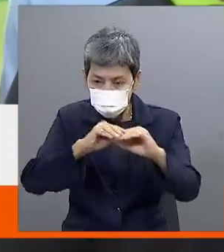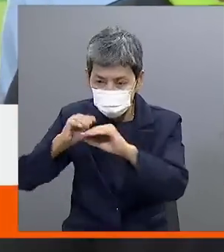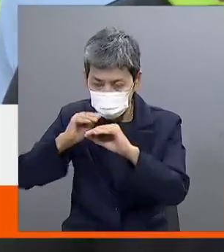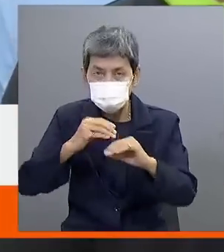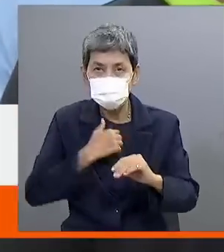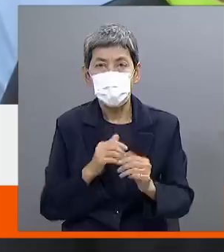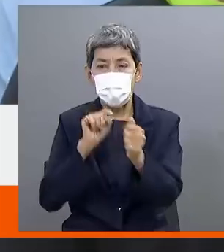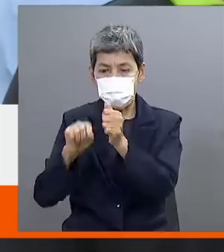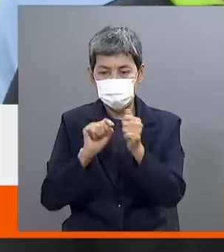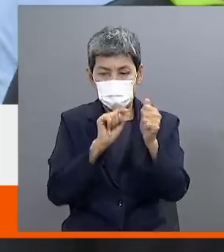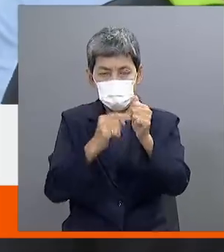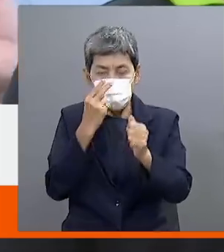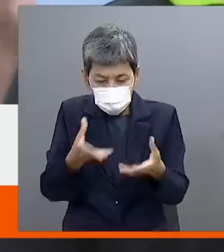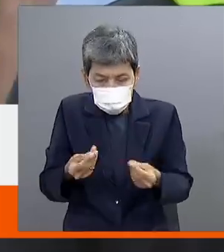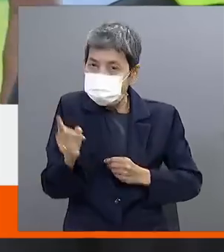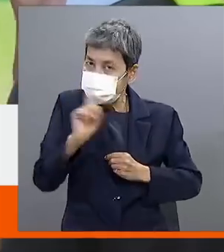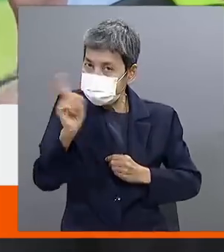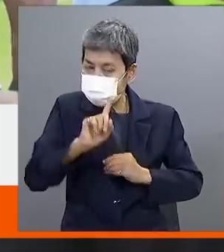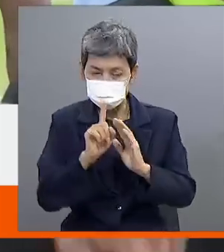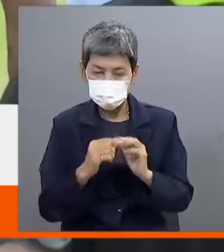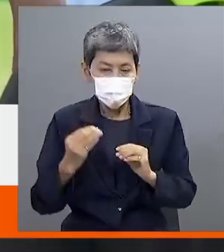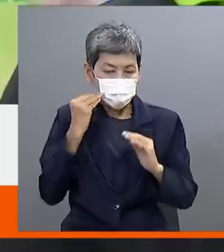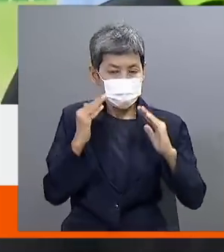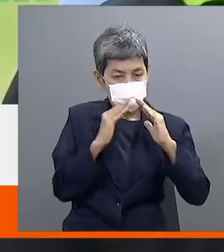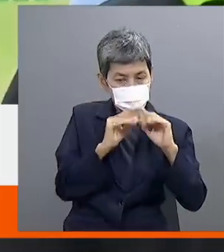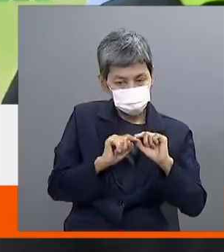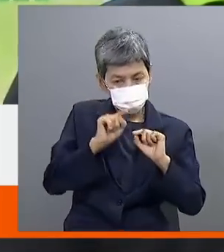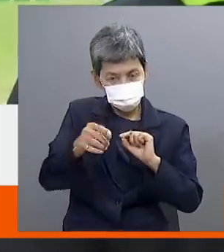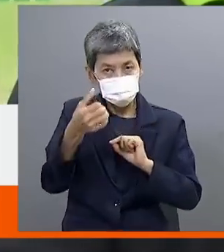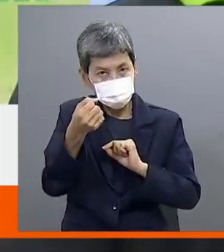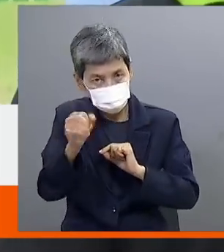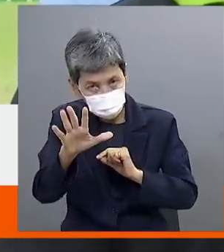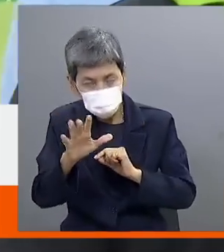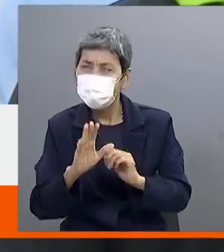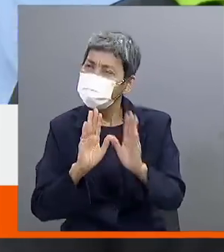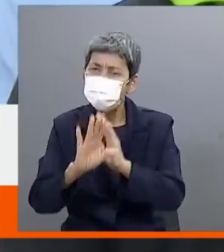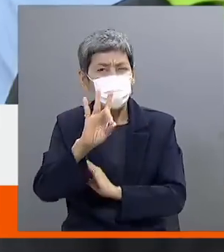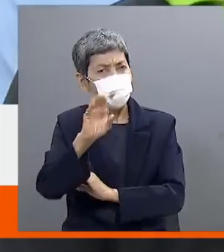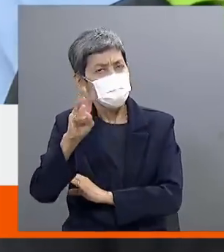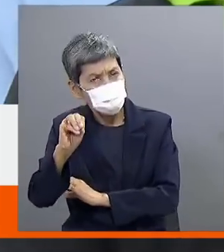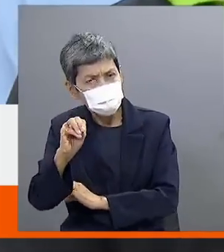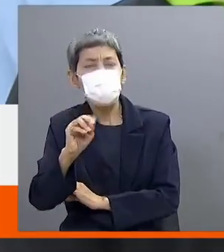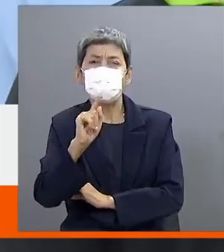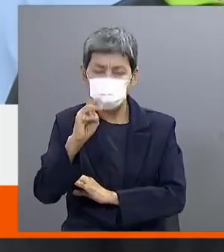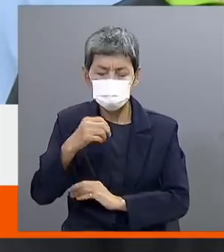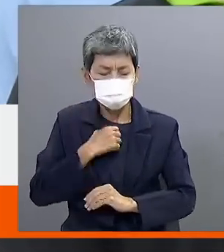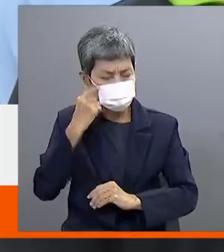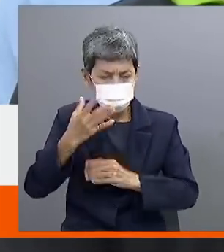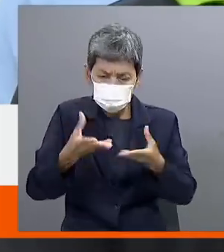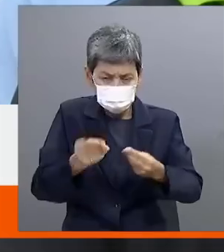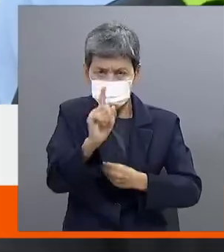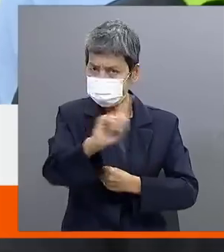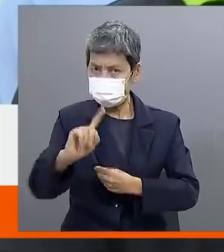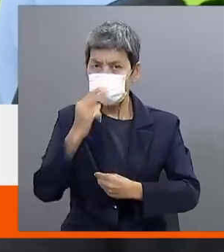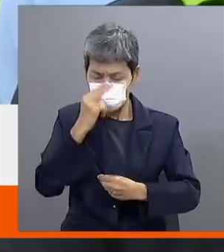หาพื้นที่มา15นาทีคือสวน15นาทีมาสวนระยะทาง800ถึง1กิโลเมตรก็ต้องนี่ต้องหาพื้นที่ก่อนครับแล้วก็จริงแล้วก็คือจะร่วม